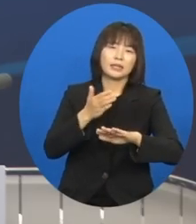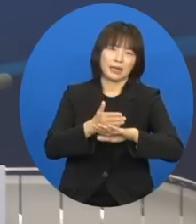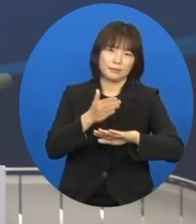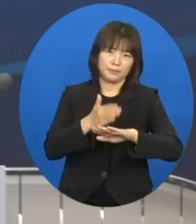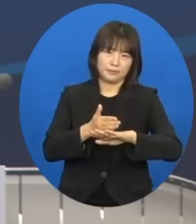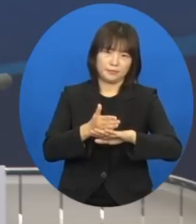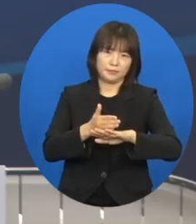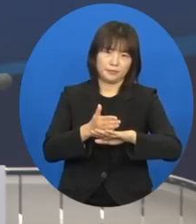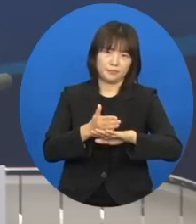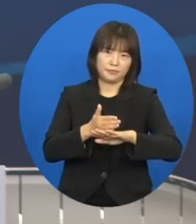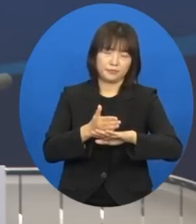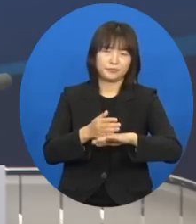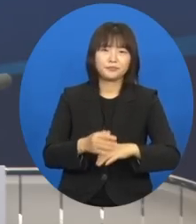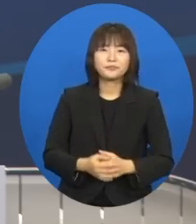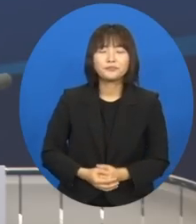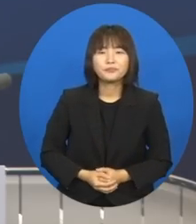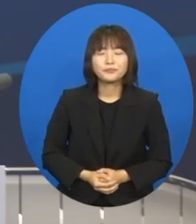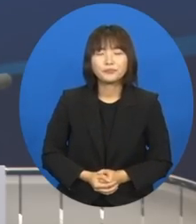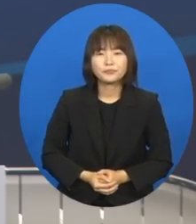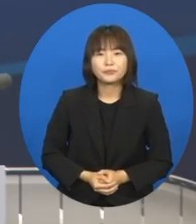미리.